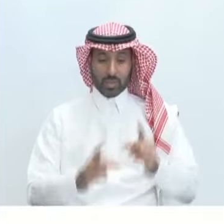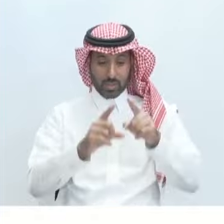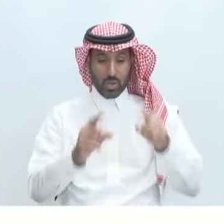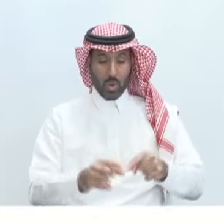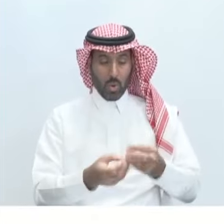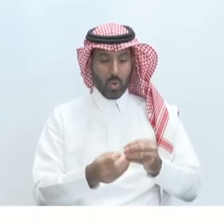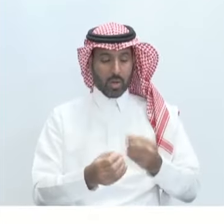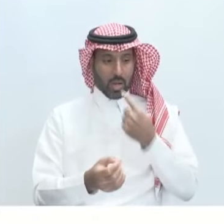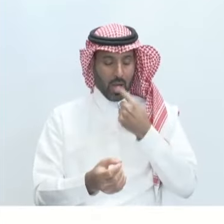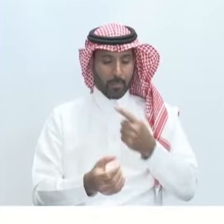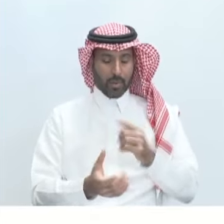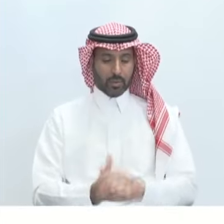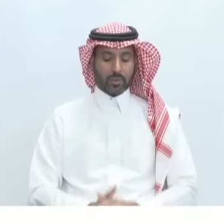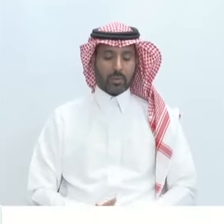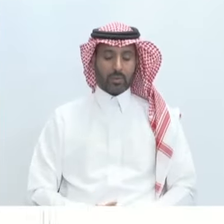باللون